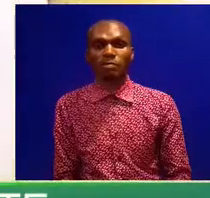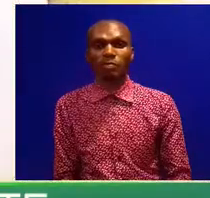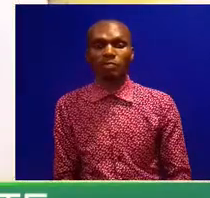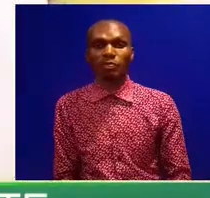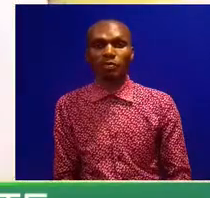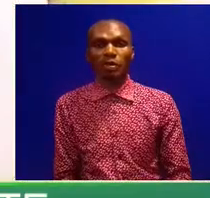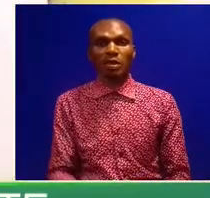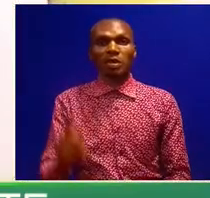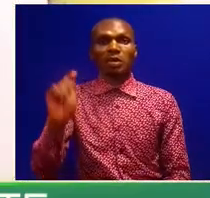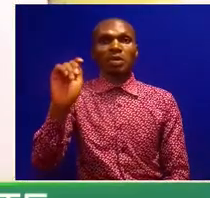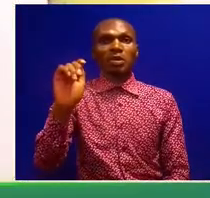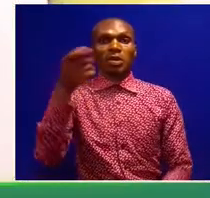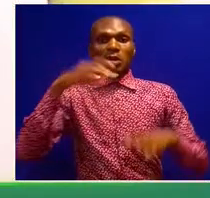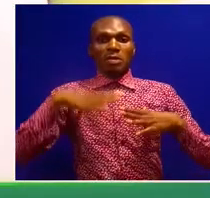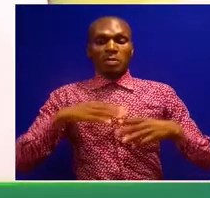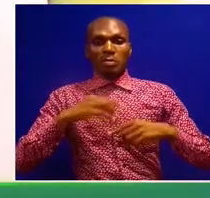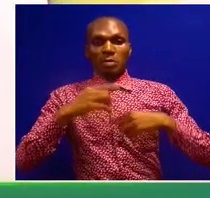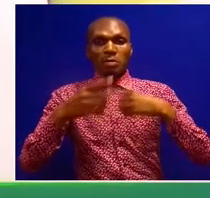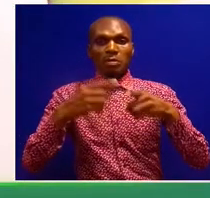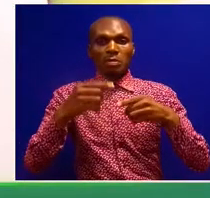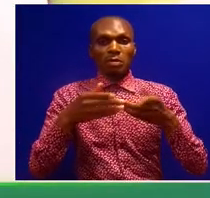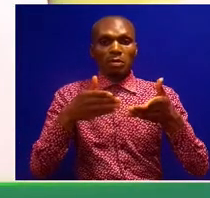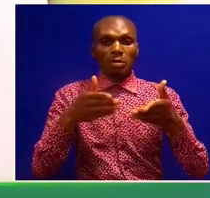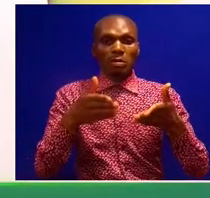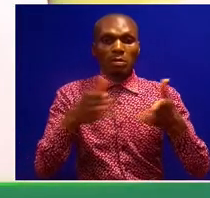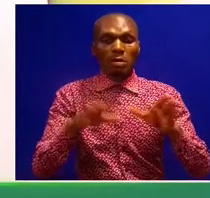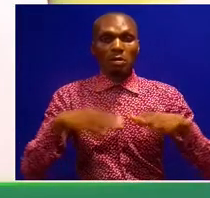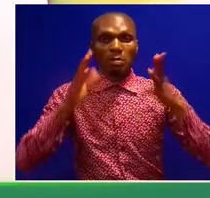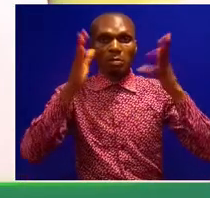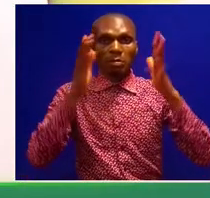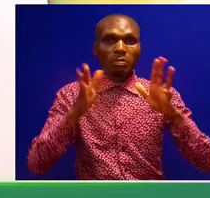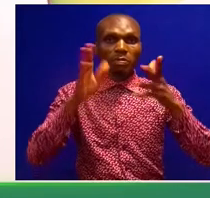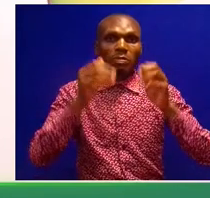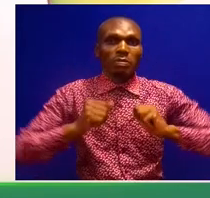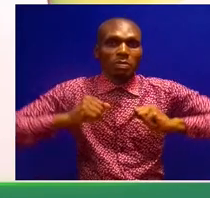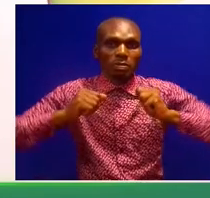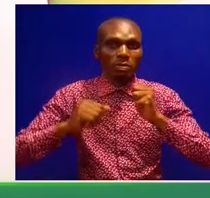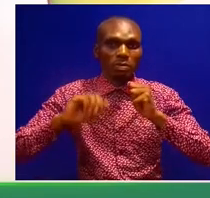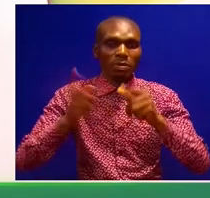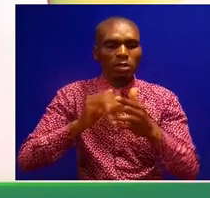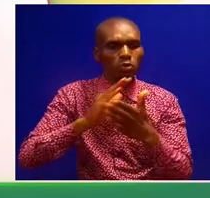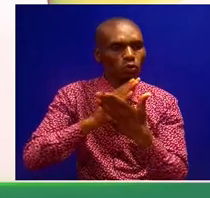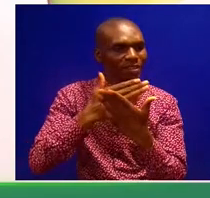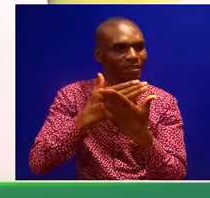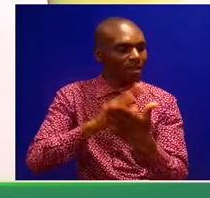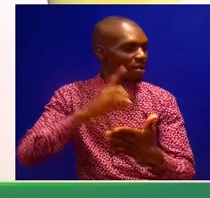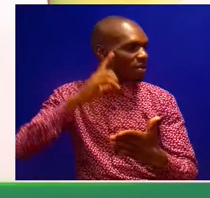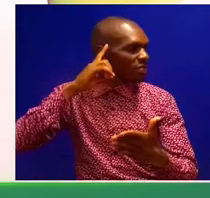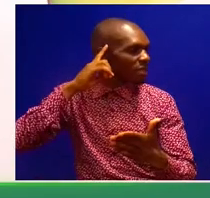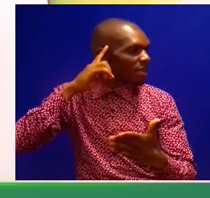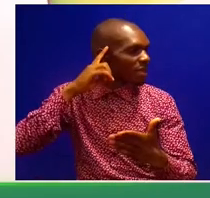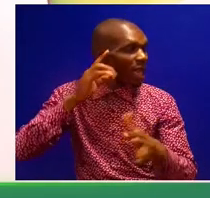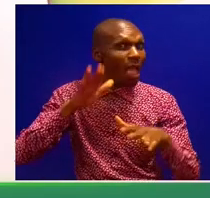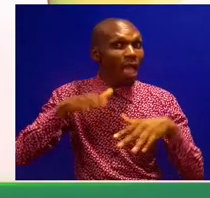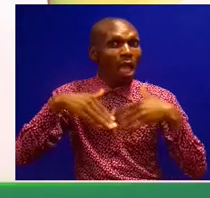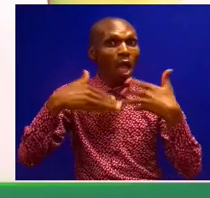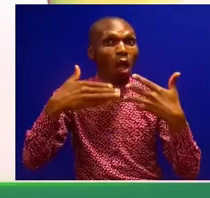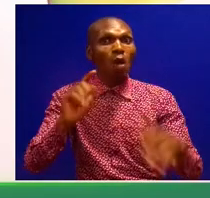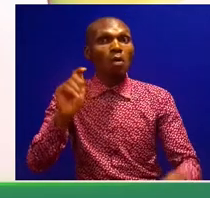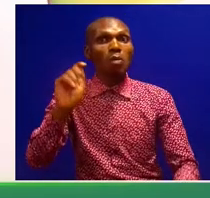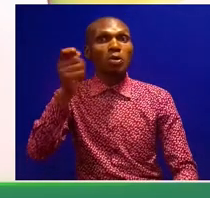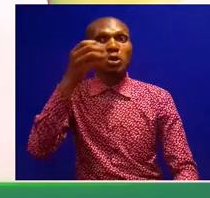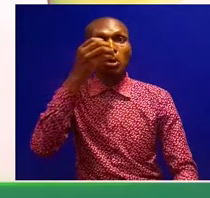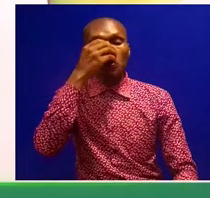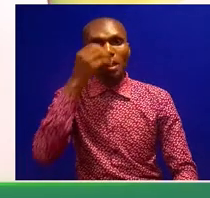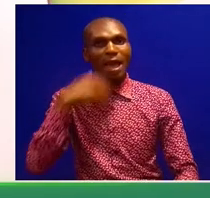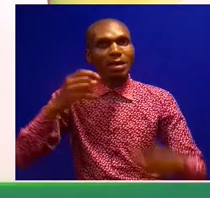Aba Kenya aho ni gabagenderete koko kerana kurwe birengererio byabo anene kubatkana no bubuyi ubu Dr. William Ruto